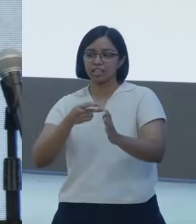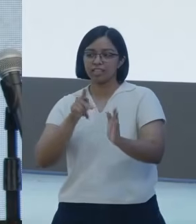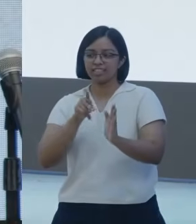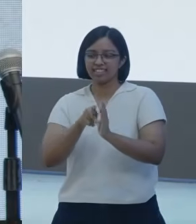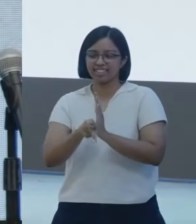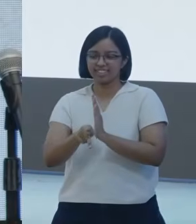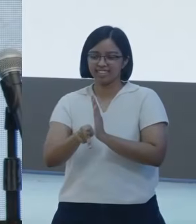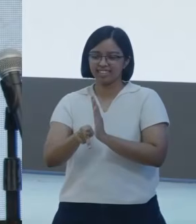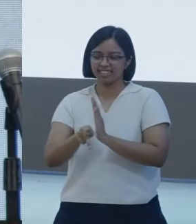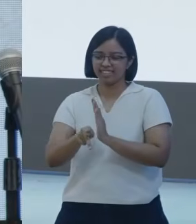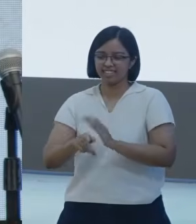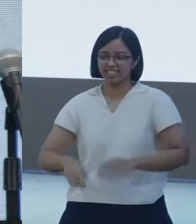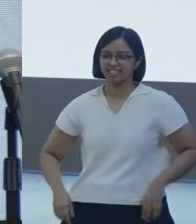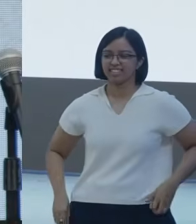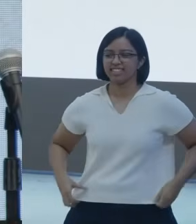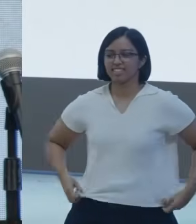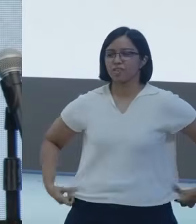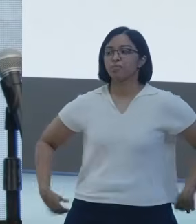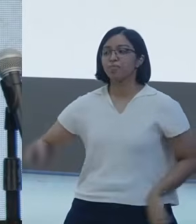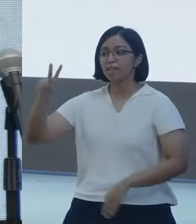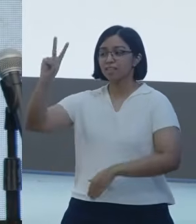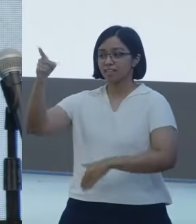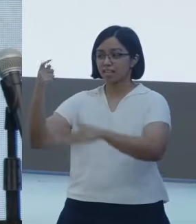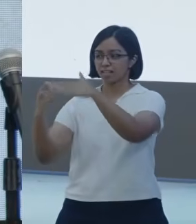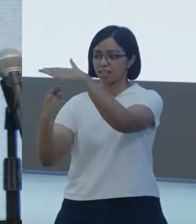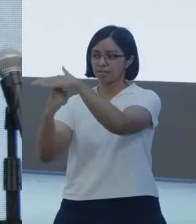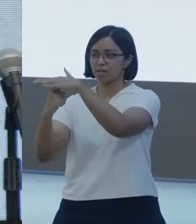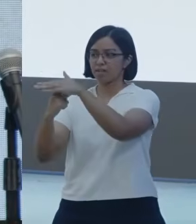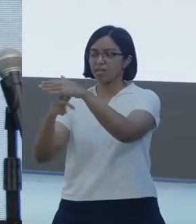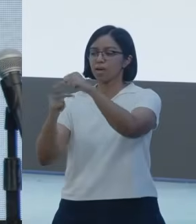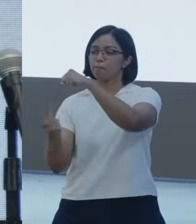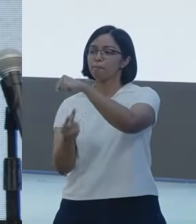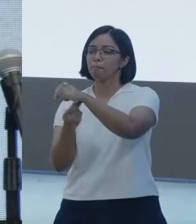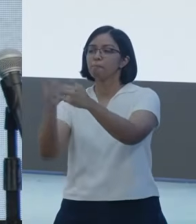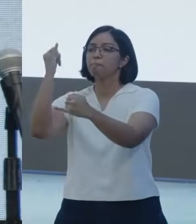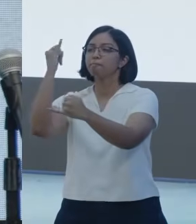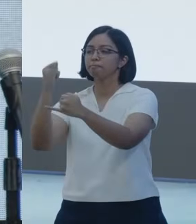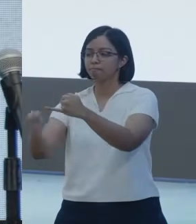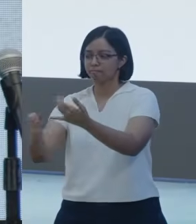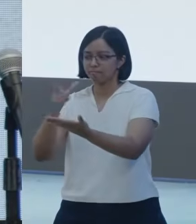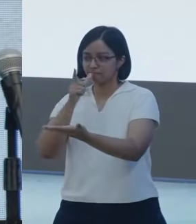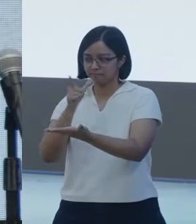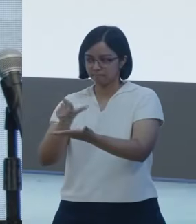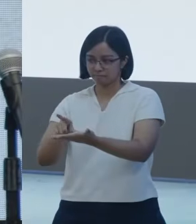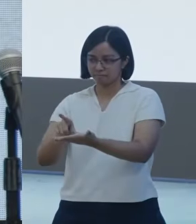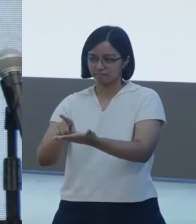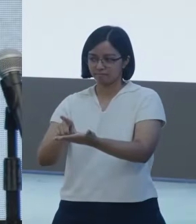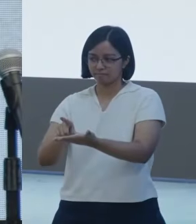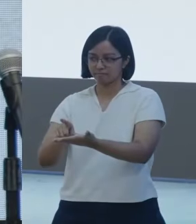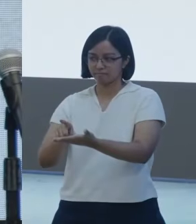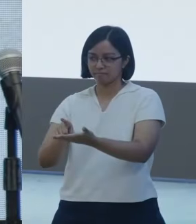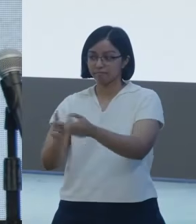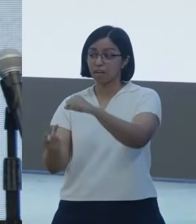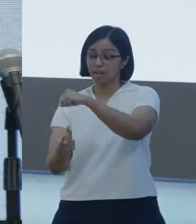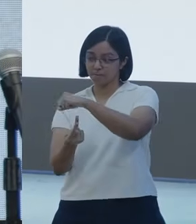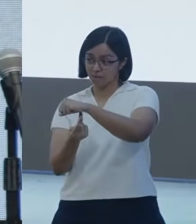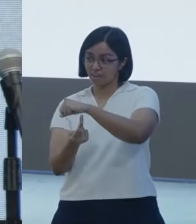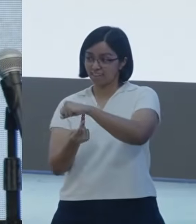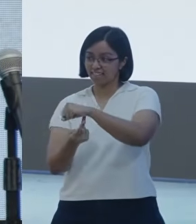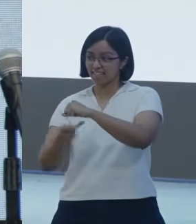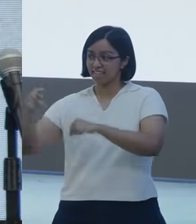So 2 Timothy ang pinakahuling liham. Titus ang nasa gitna ng dalawa.